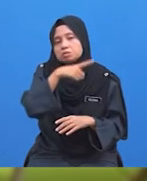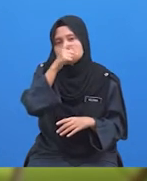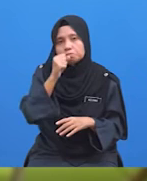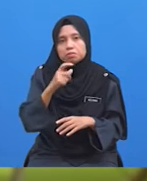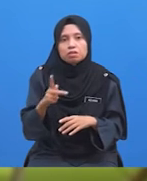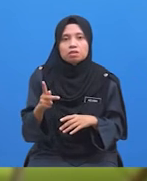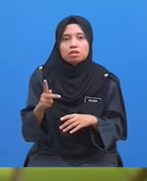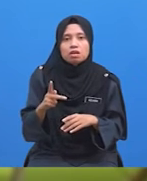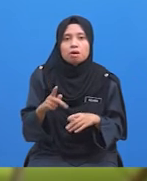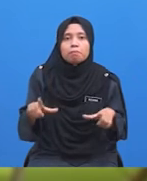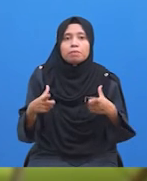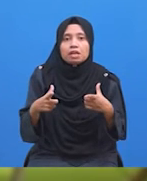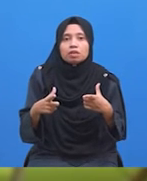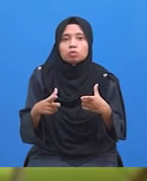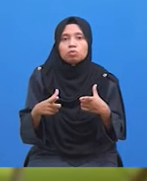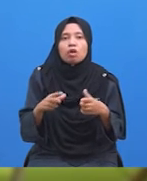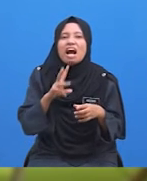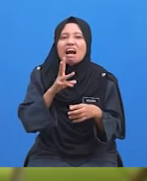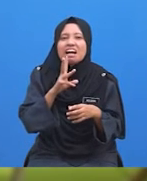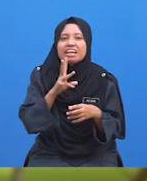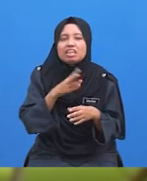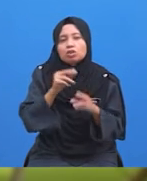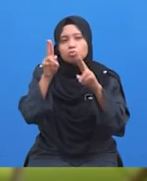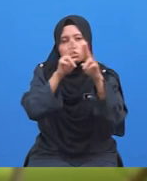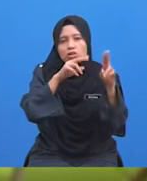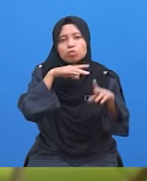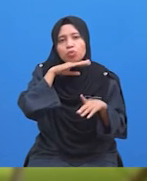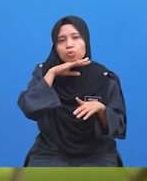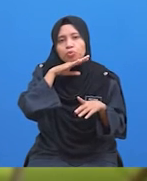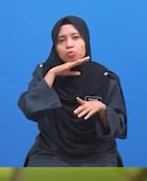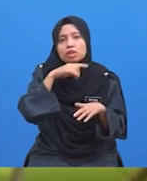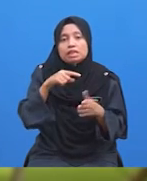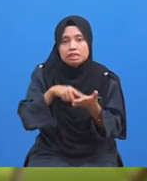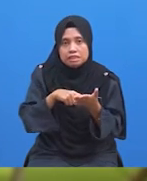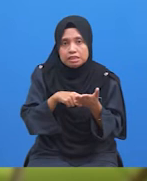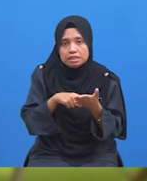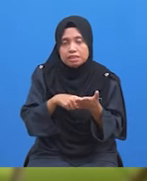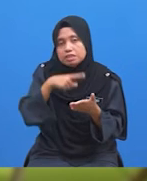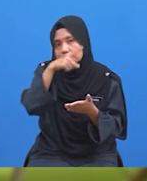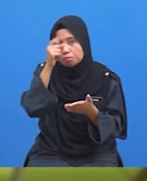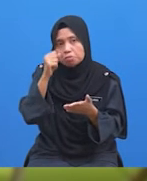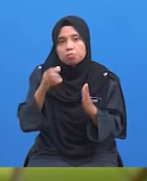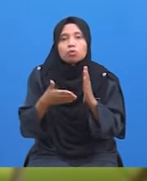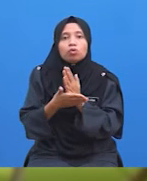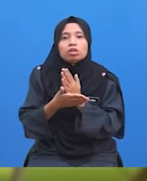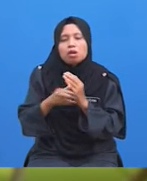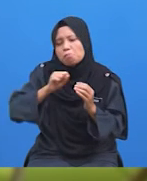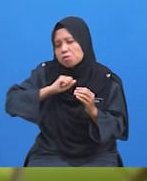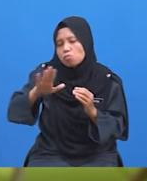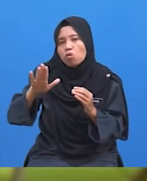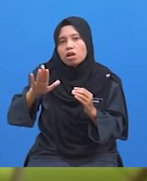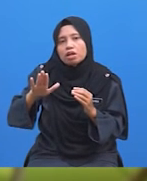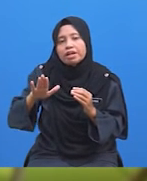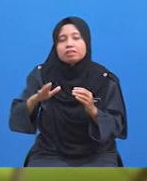menyebabkan berlaku pencemaran air dan udara pencemaran ini berlaku disebabkan oleh pembuangan